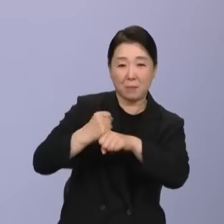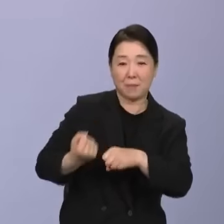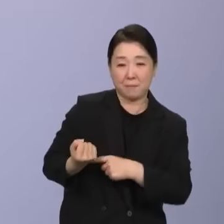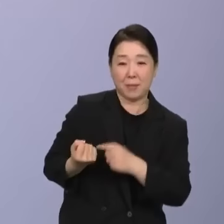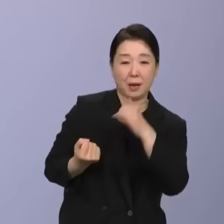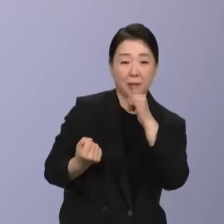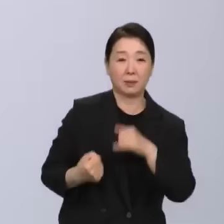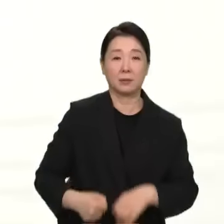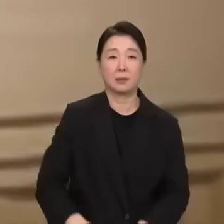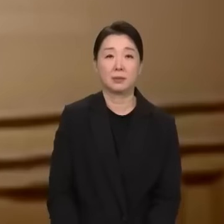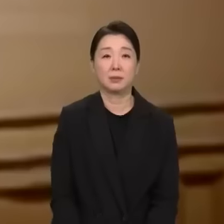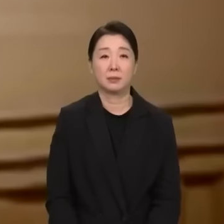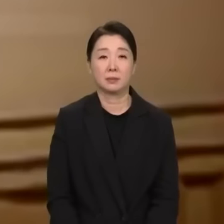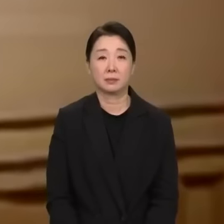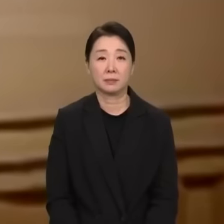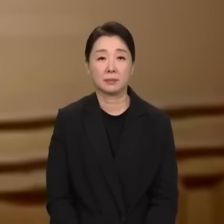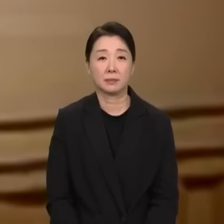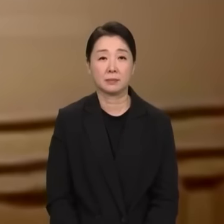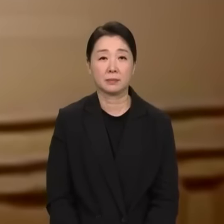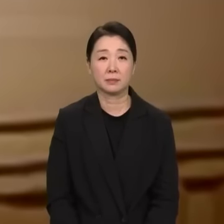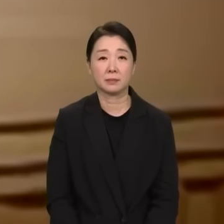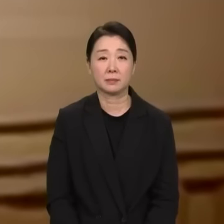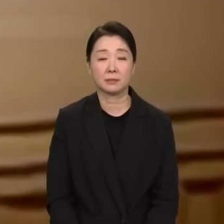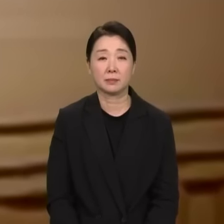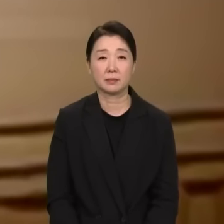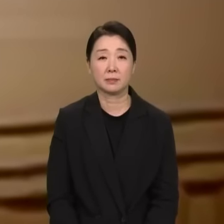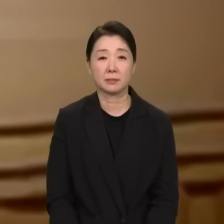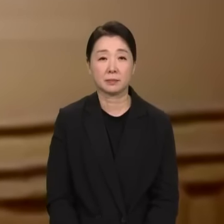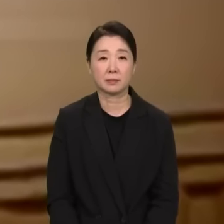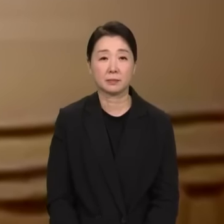있었다고 전했습니다. JTBC 김혜미입니다.